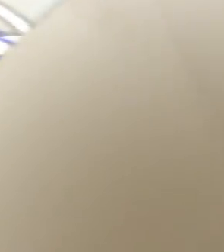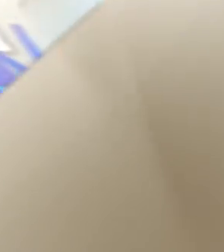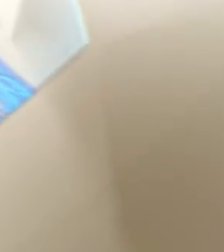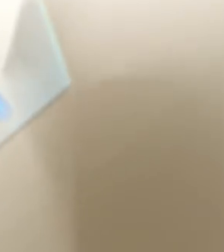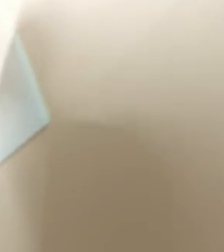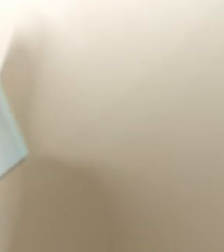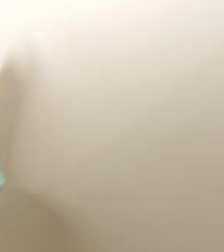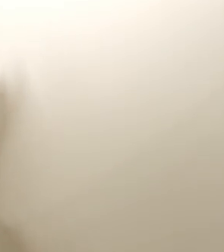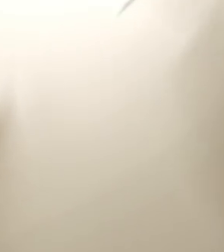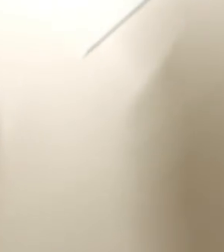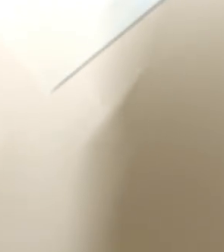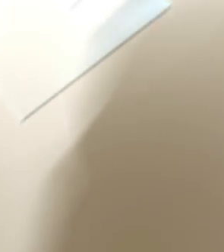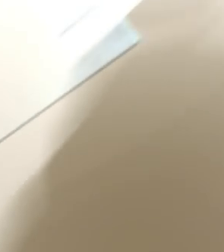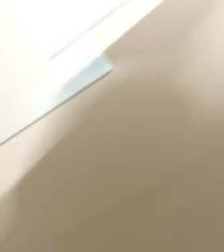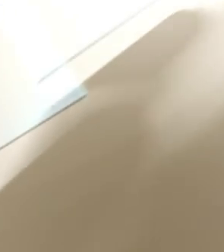Dziękujemy.